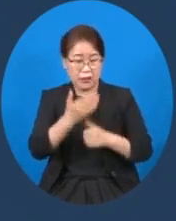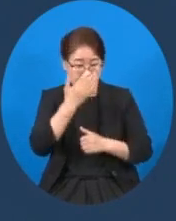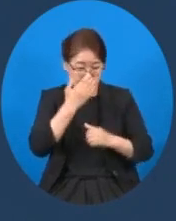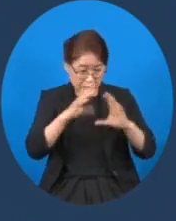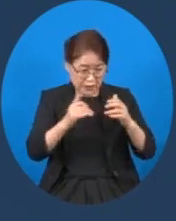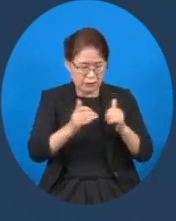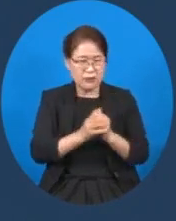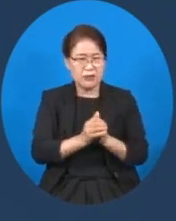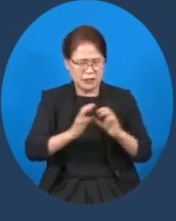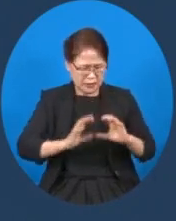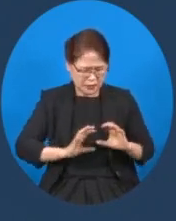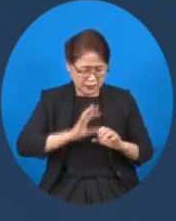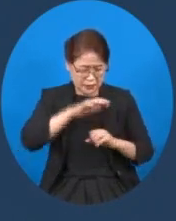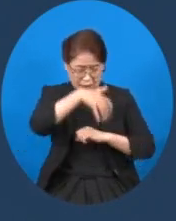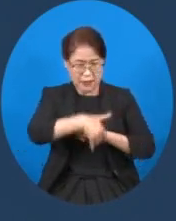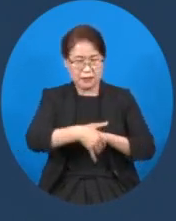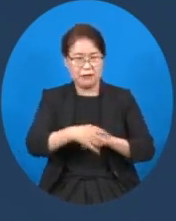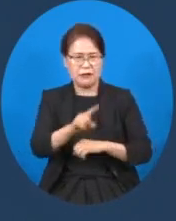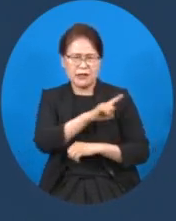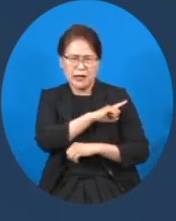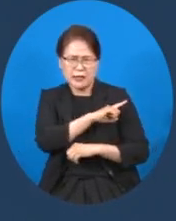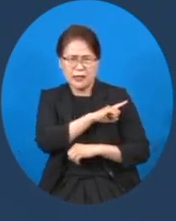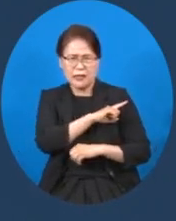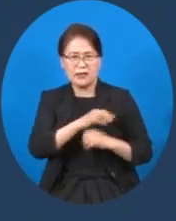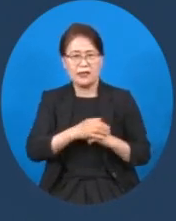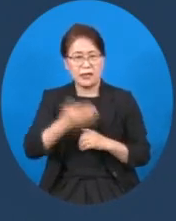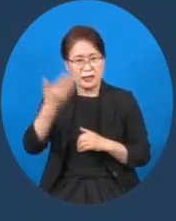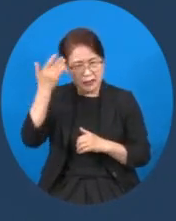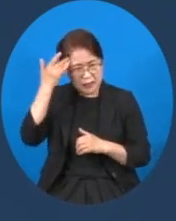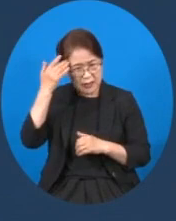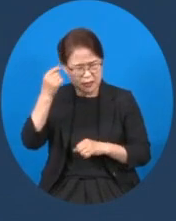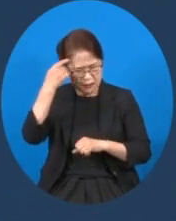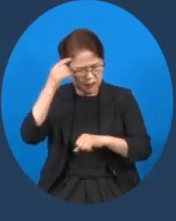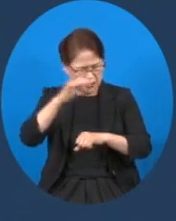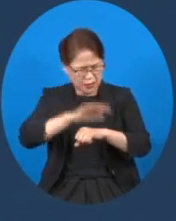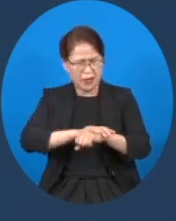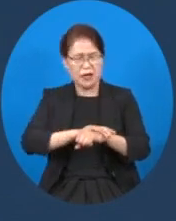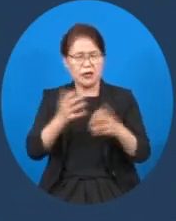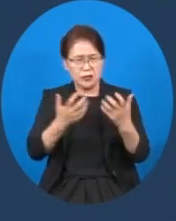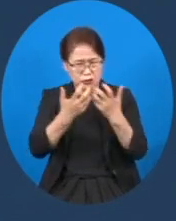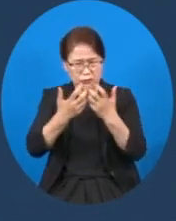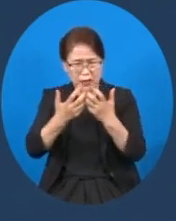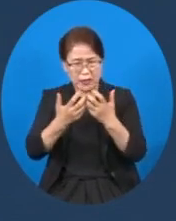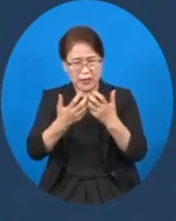오늘날 전 세계에서 가장 지식과 지혜가 충만한